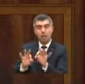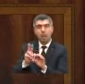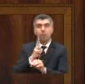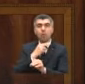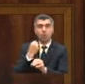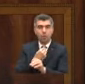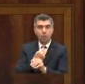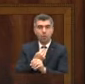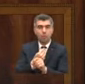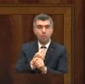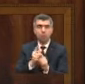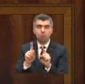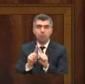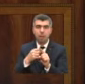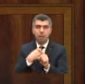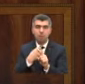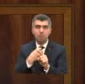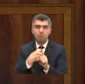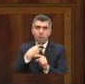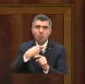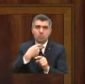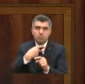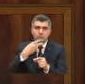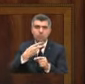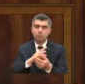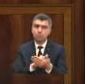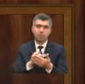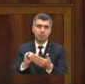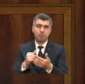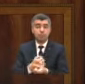شيء منشور ماشي كنخترعه. وأيضا فيما يخص البطالة،